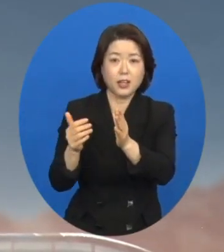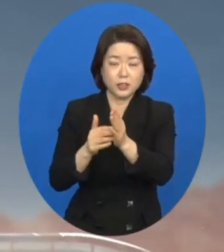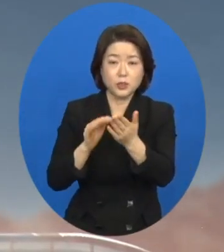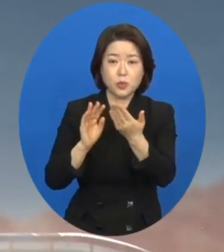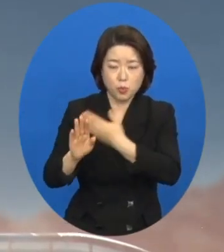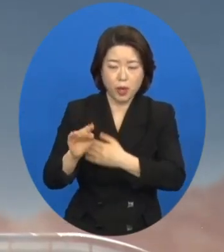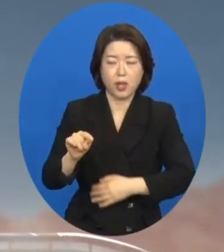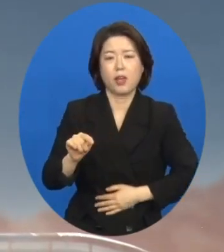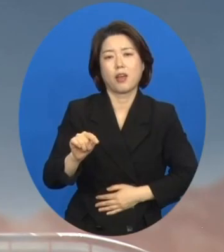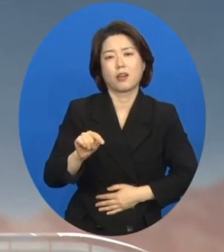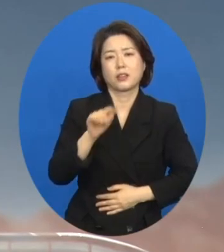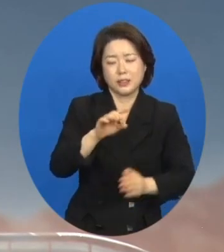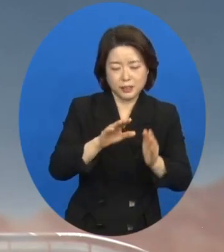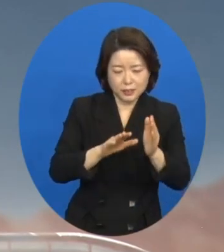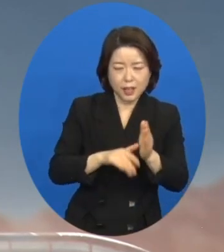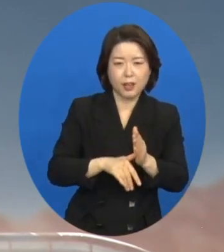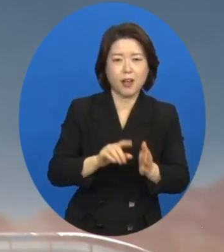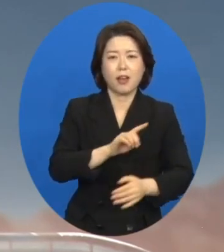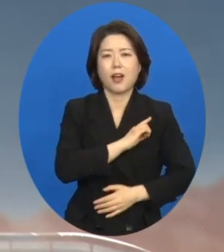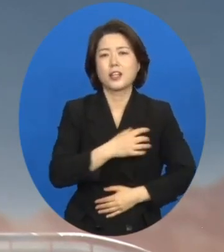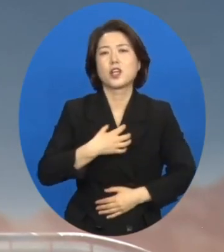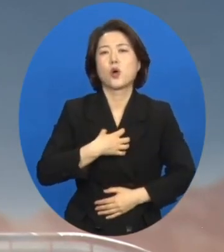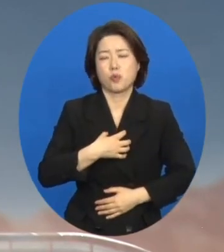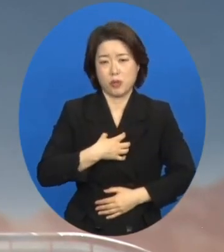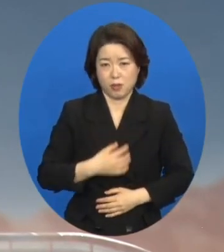위험한 시기입니다. 노아가 언제 술